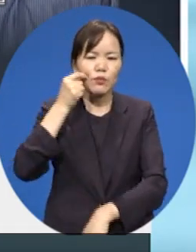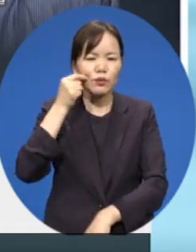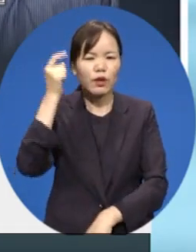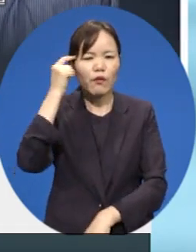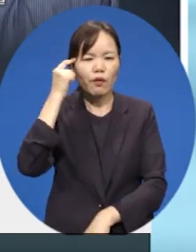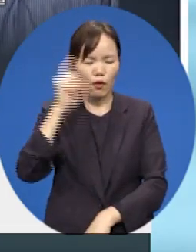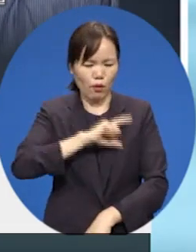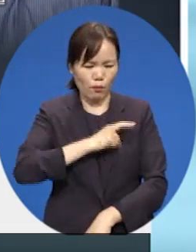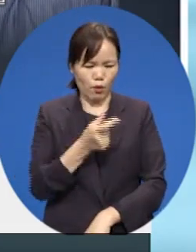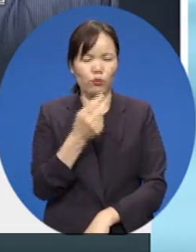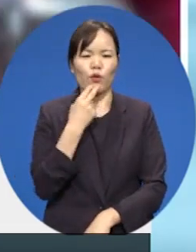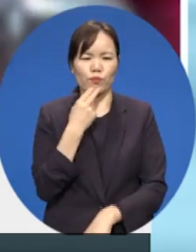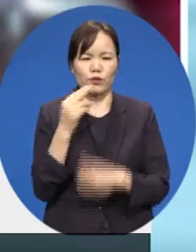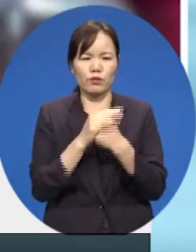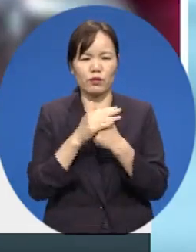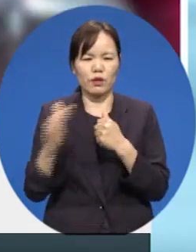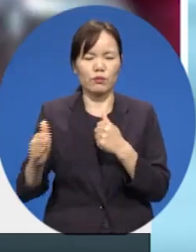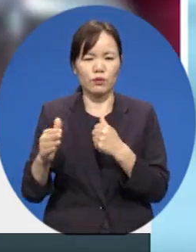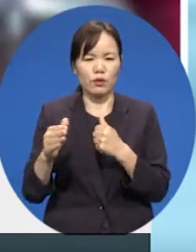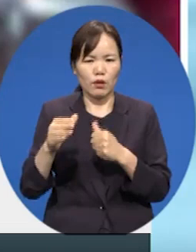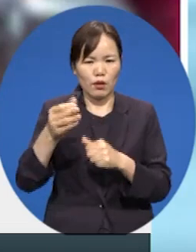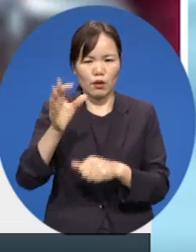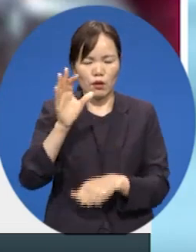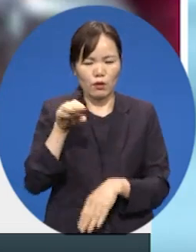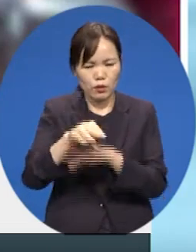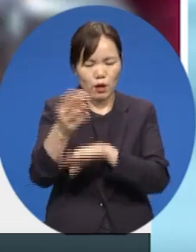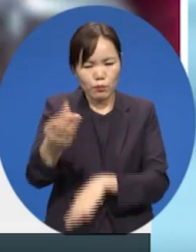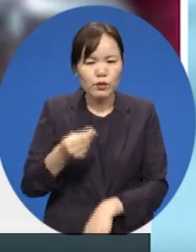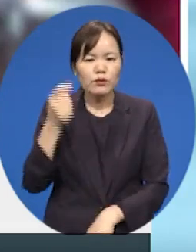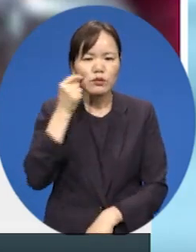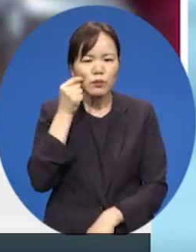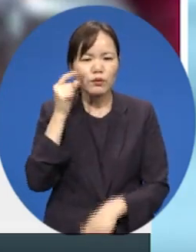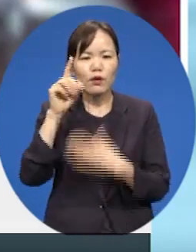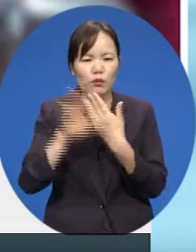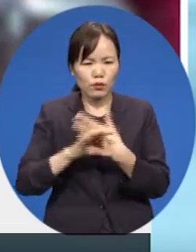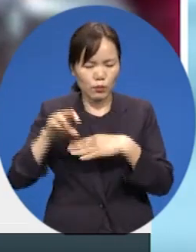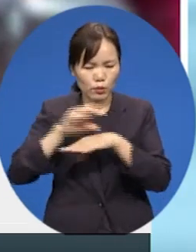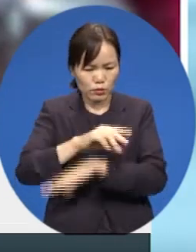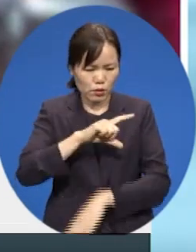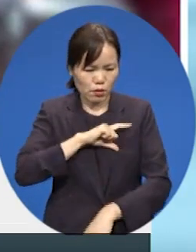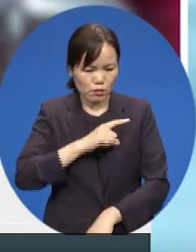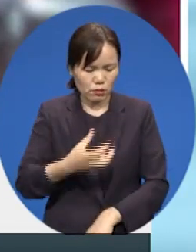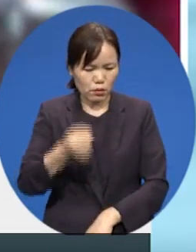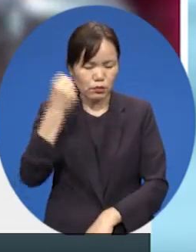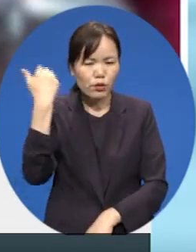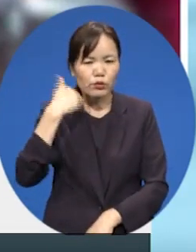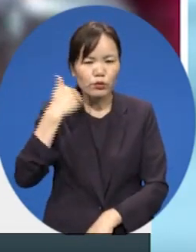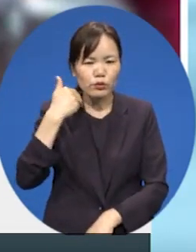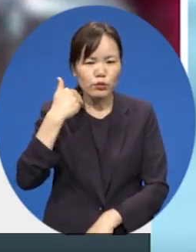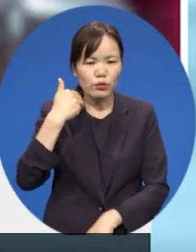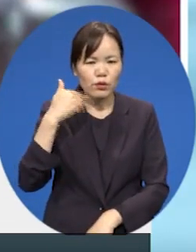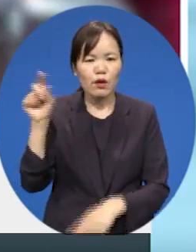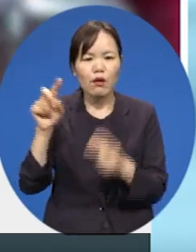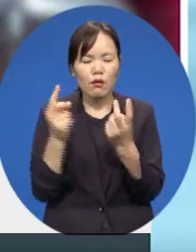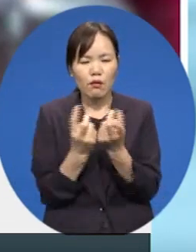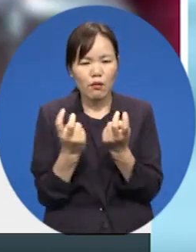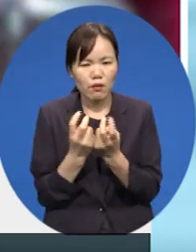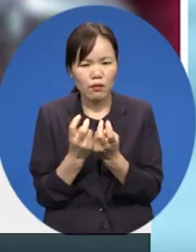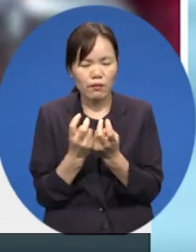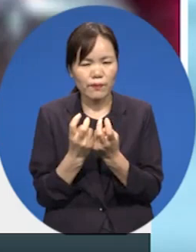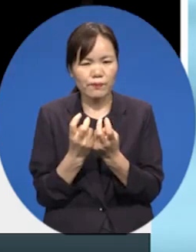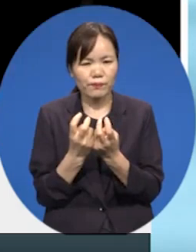때문에 살 수도 없고 리스를 할 수도 없는데 그러면 이 차량은 누구 명이냐 누가 어떻게 해서